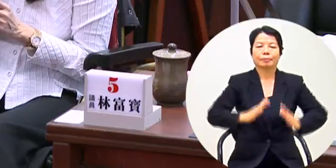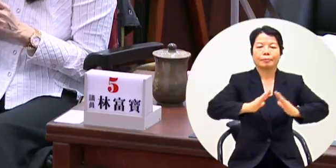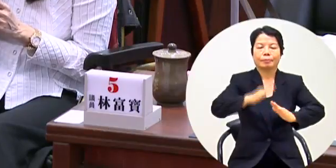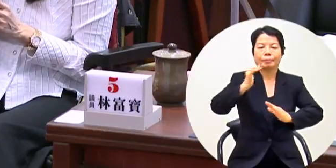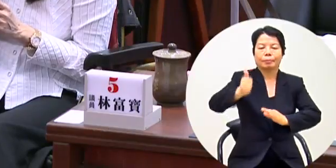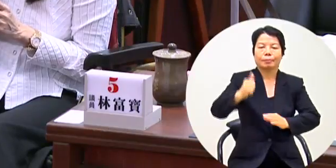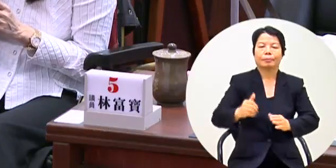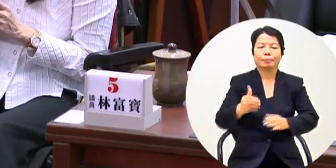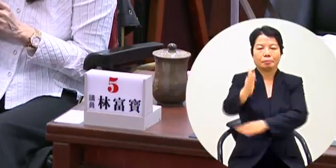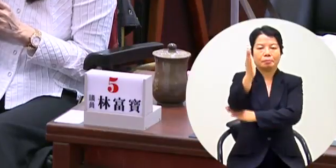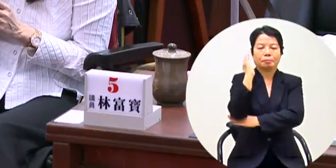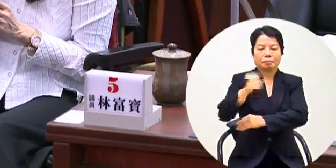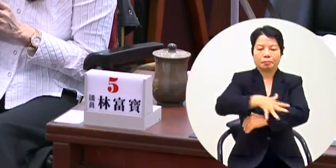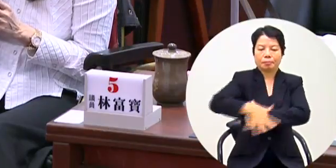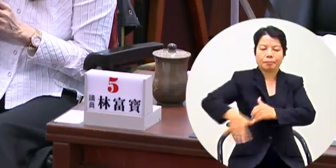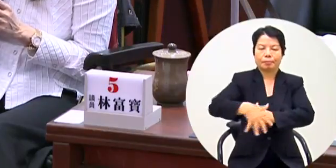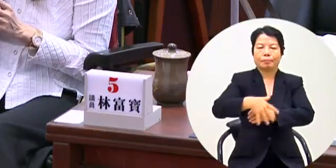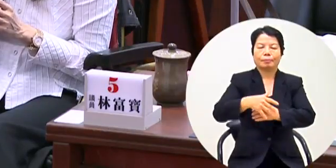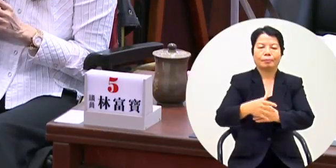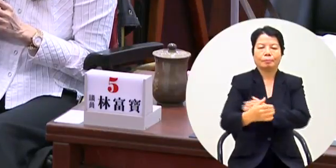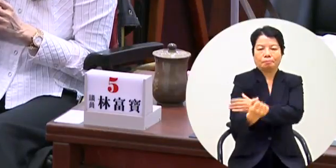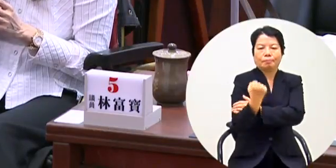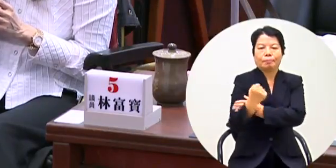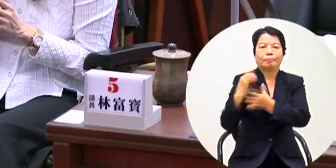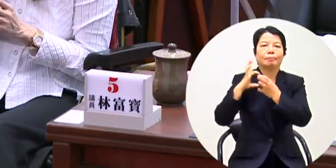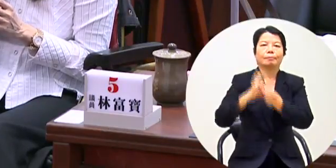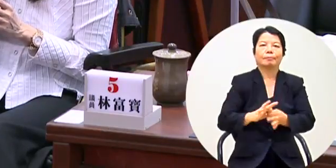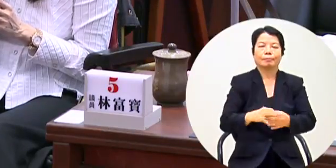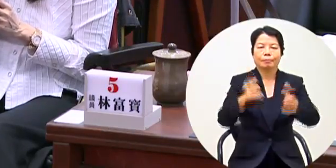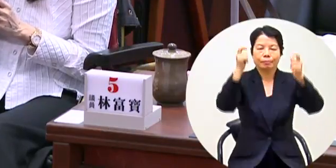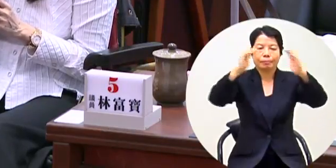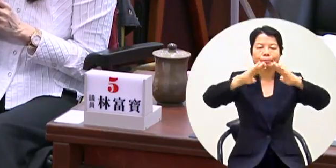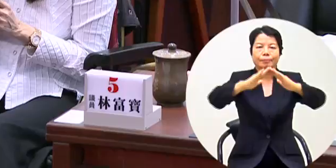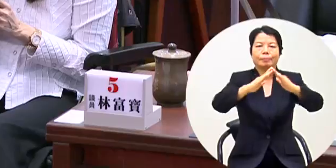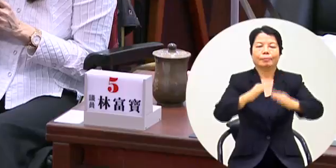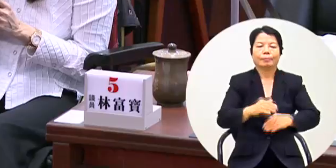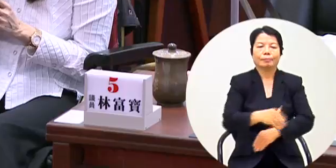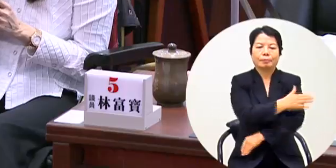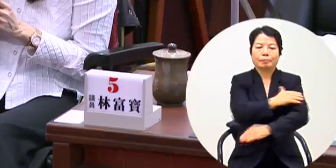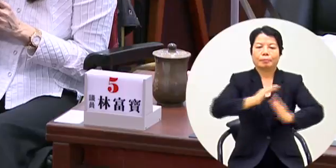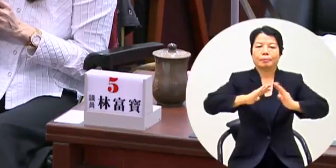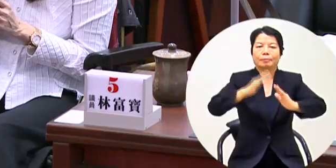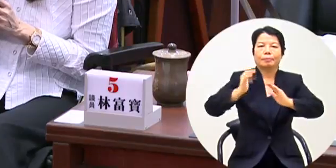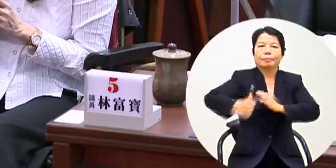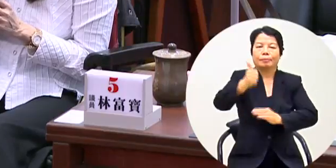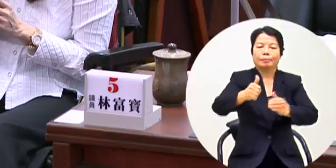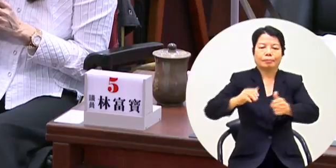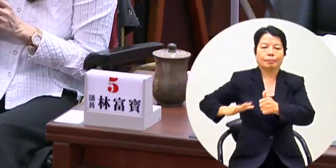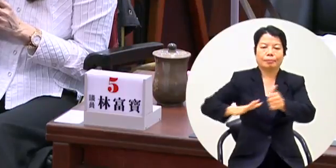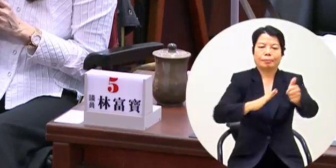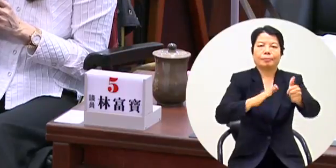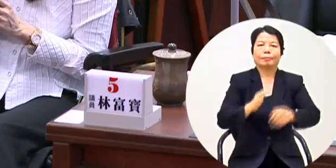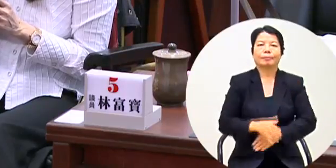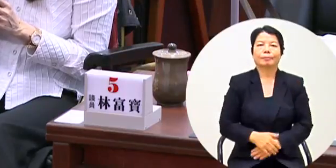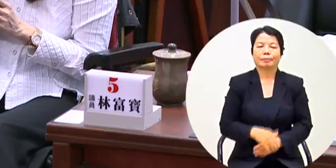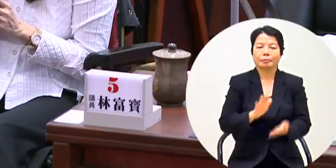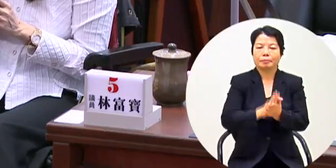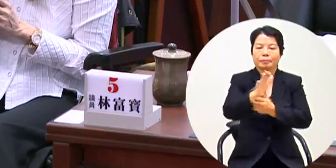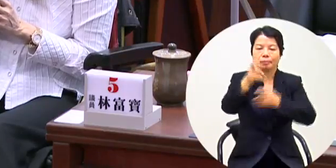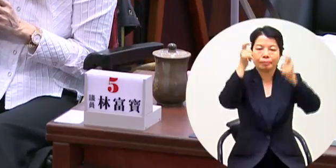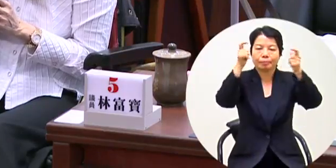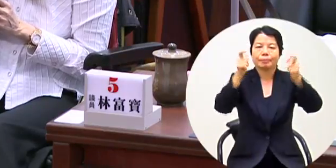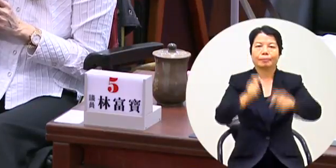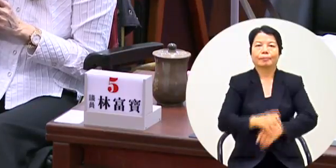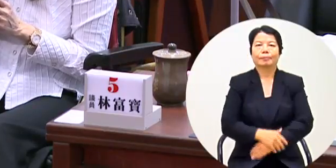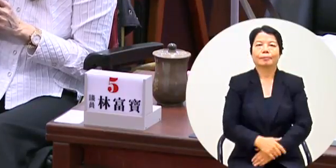相信高雄市在陈菊市长的领军之下，我们未来的高雄一定是更